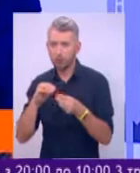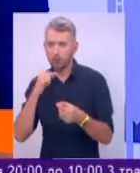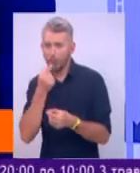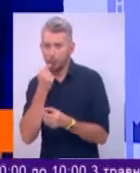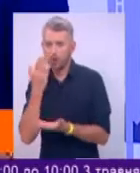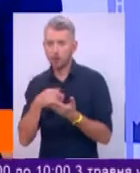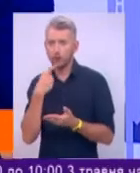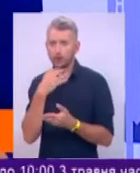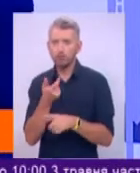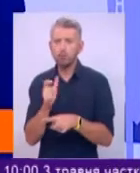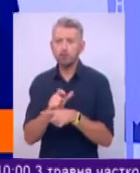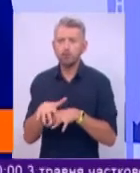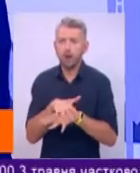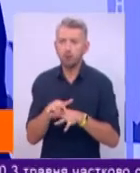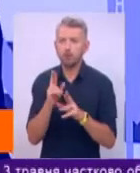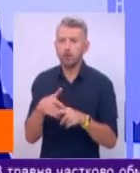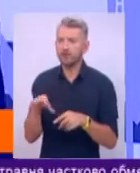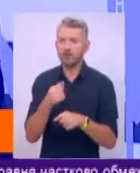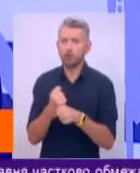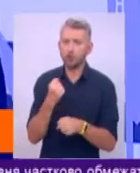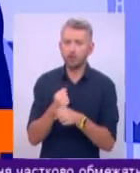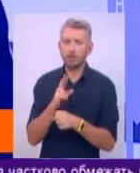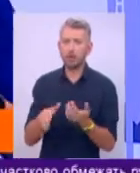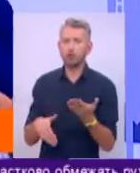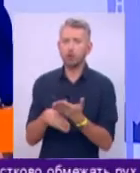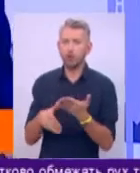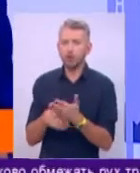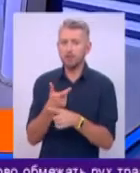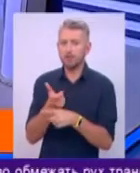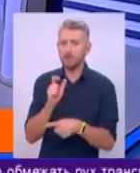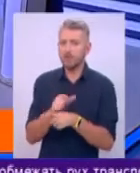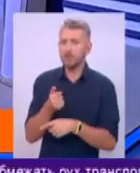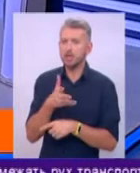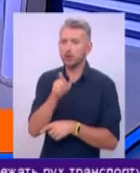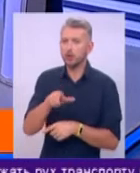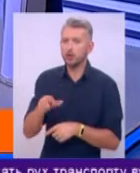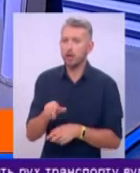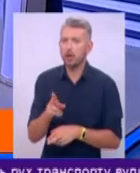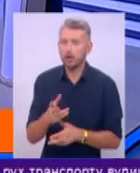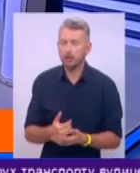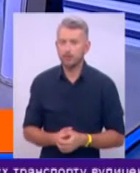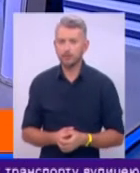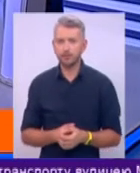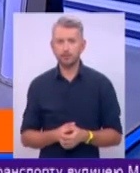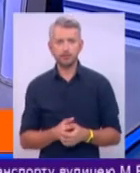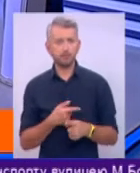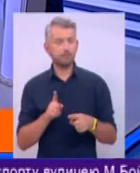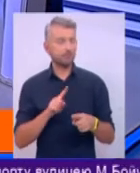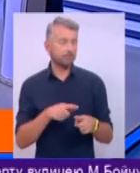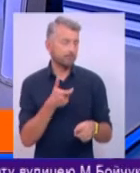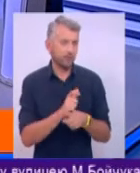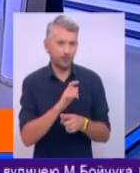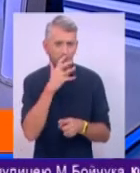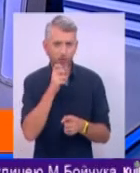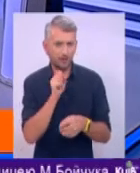більш масово, як це все зробити? Як допомогти максимальній кількості людей? Це дуже серйозна